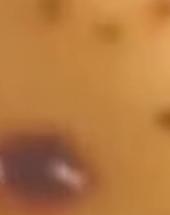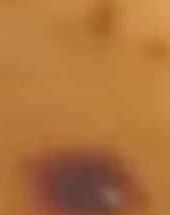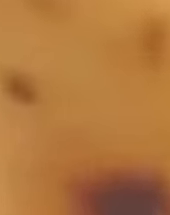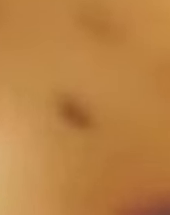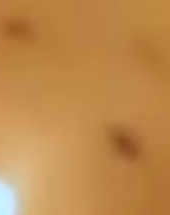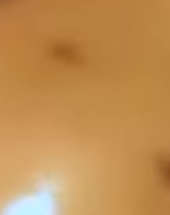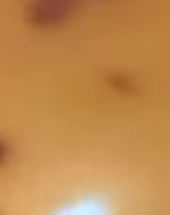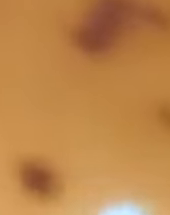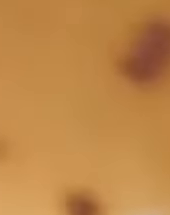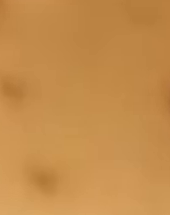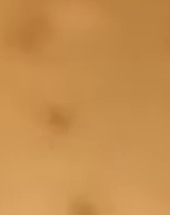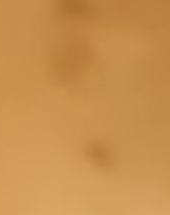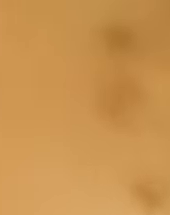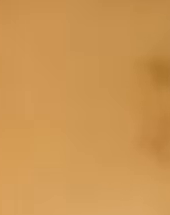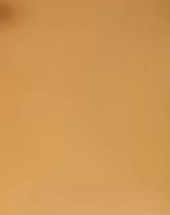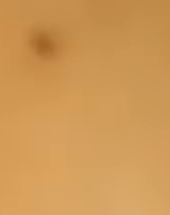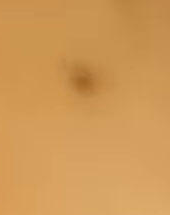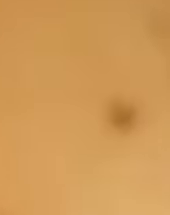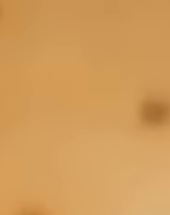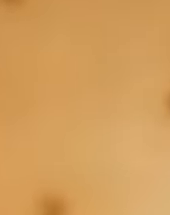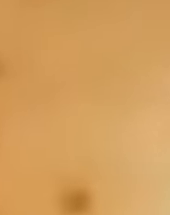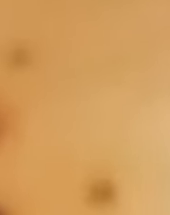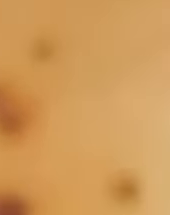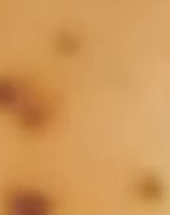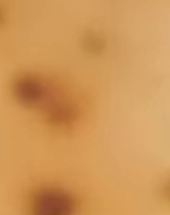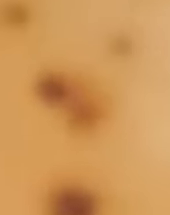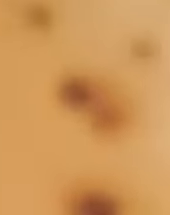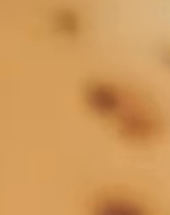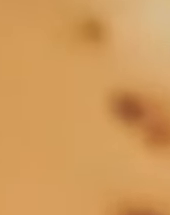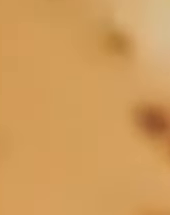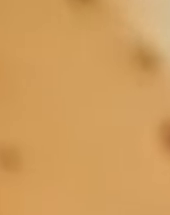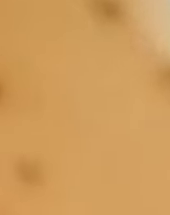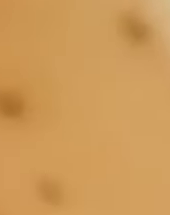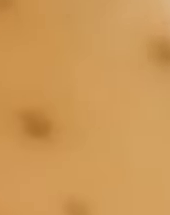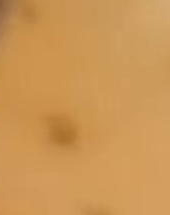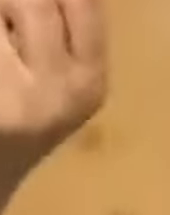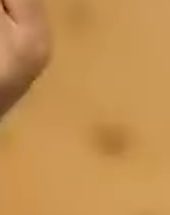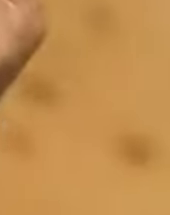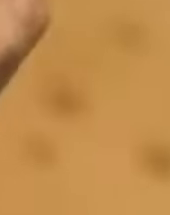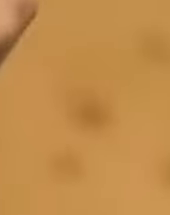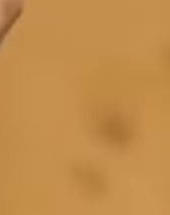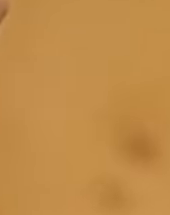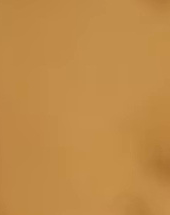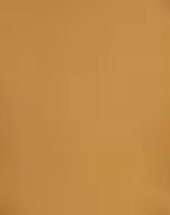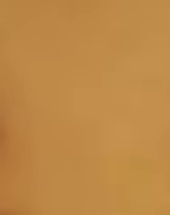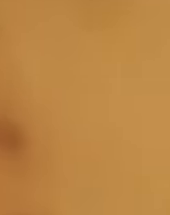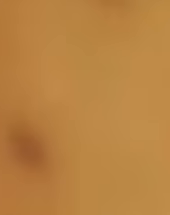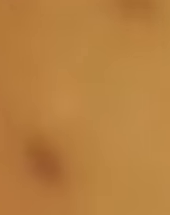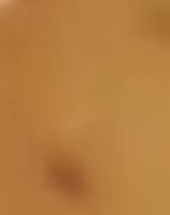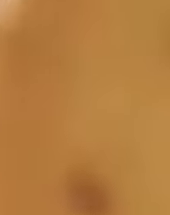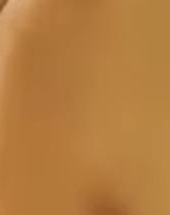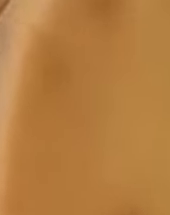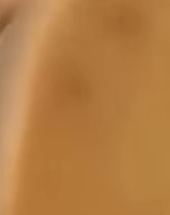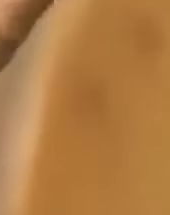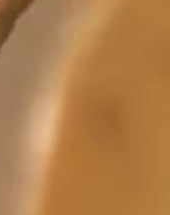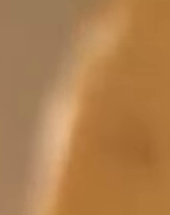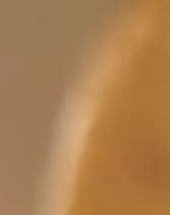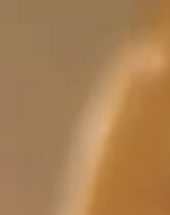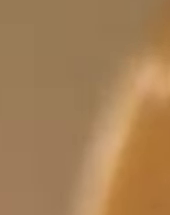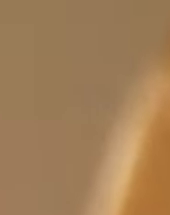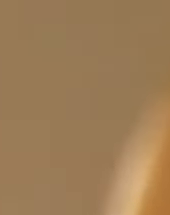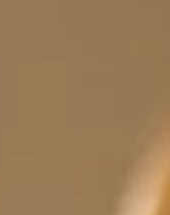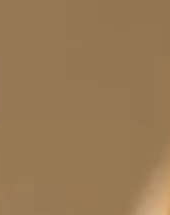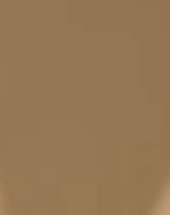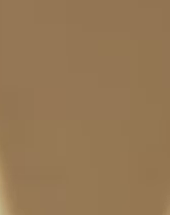kızartıyorlar. Ya patates dilimlemek o kadar zor olmamalı yani. Gördüm onu ben bazı mutfaklarda buzdolabına açıldığında. Değil mi? Evet. Ne gerek